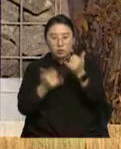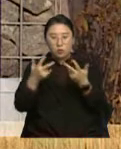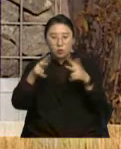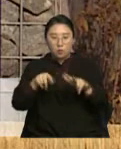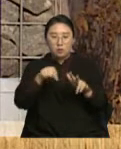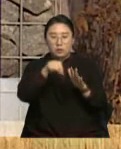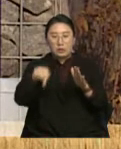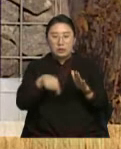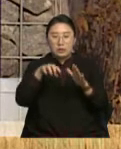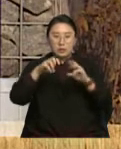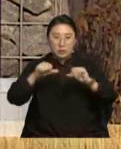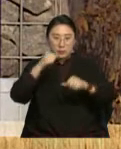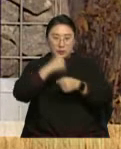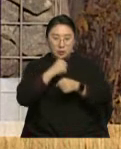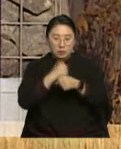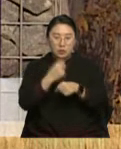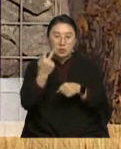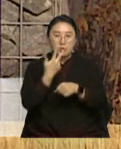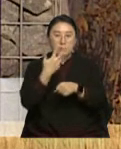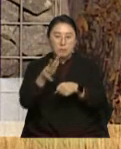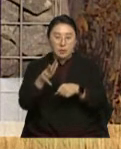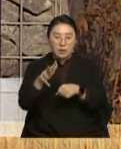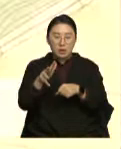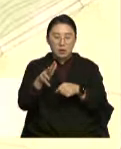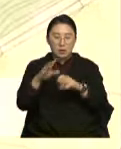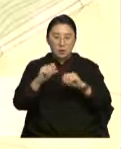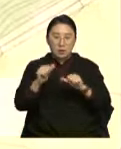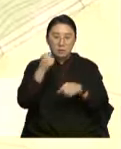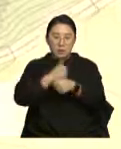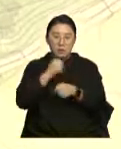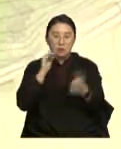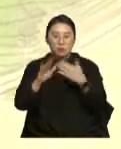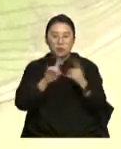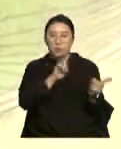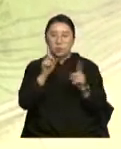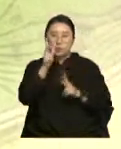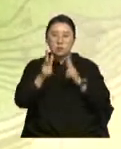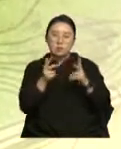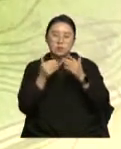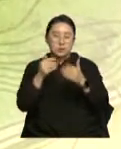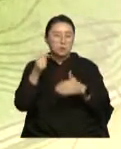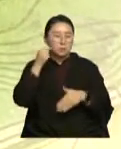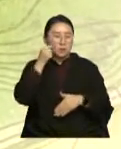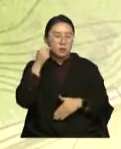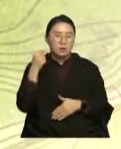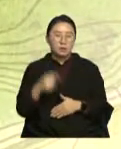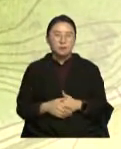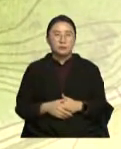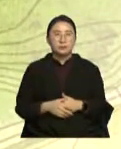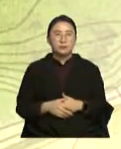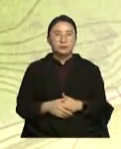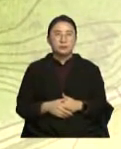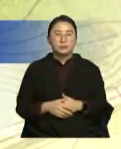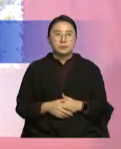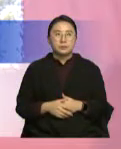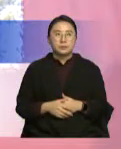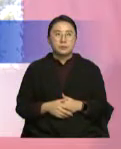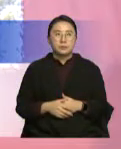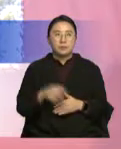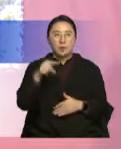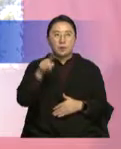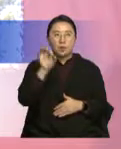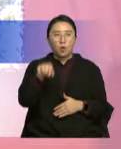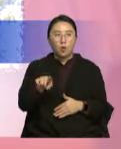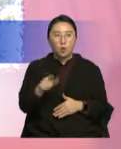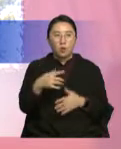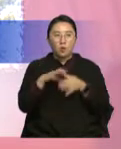마련했습니다. 하지만 지난 2008년 부지 마련 이후 더 이상의 복원 사업은 진행되지 못했습니다. 뭐 구암 서원과 관련된